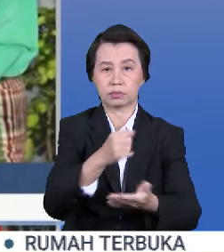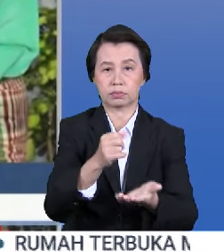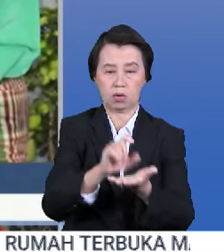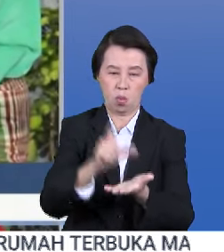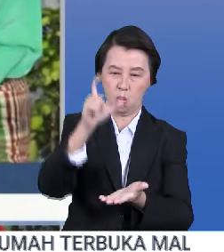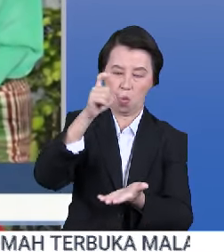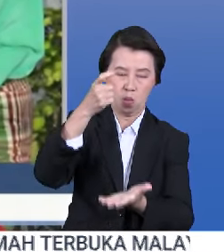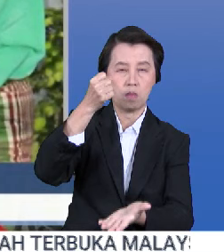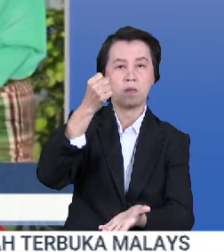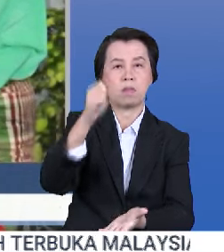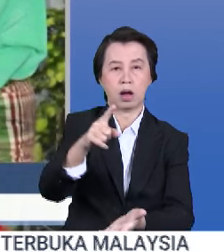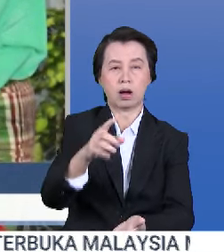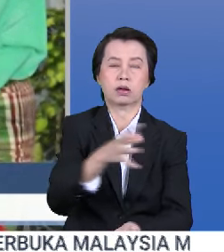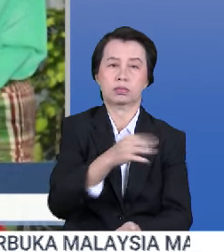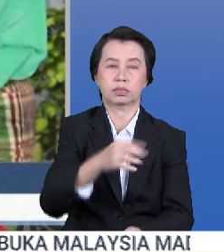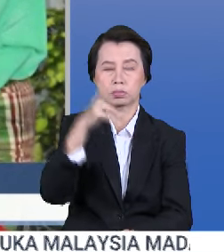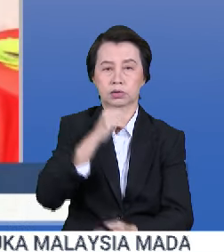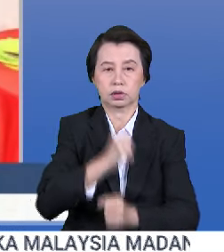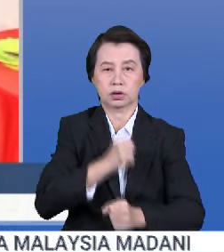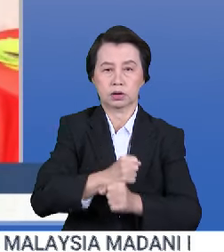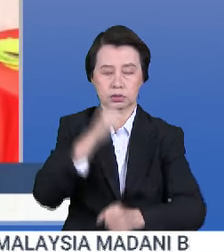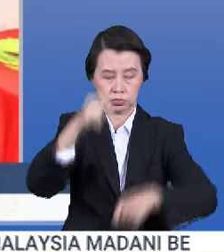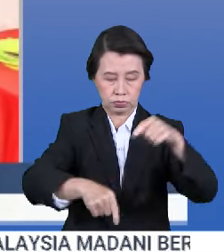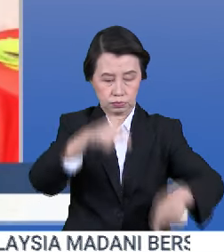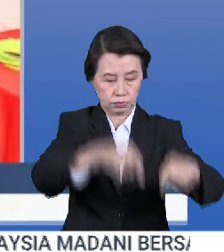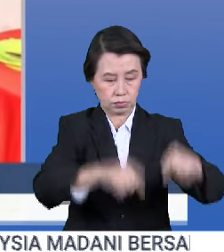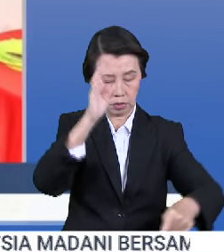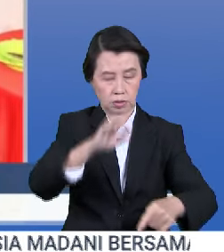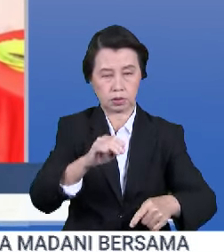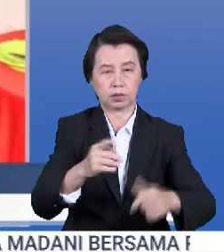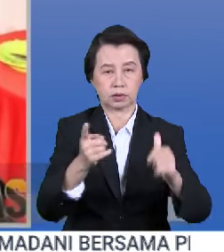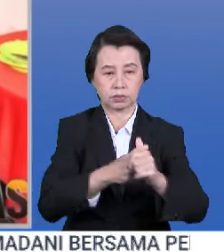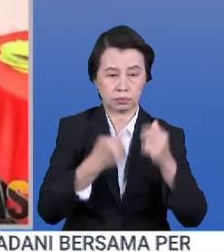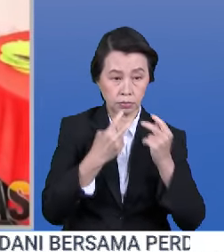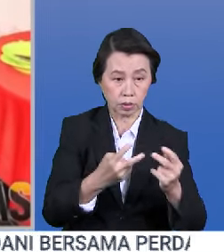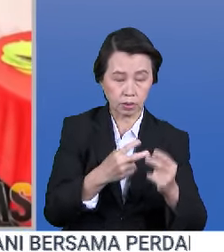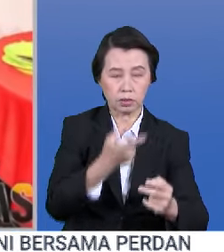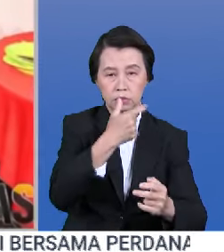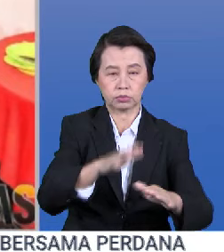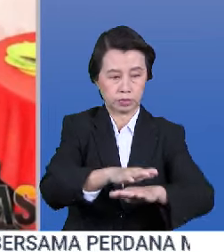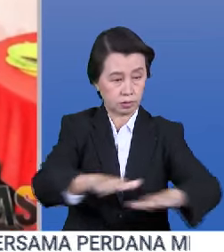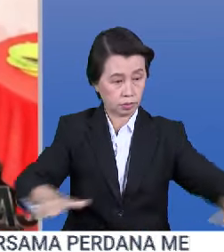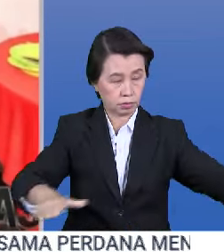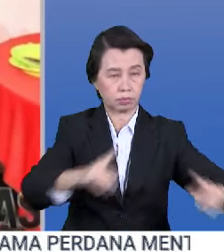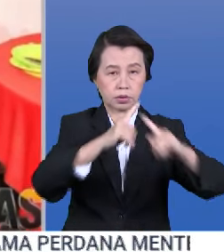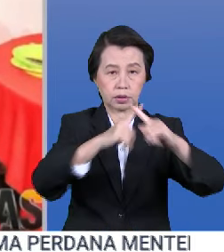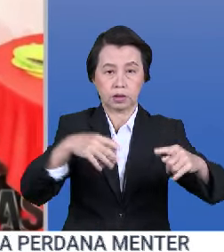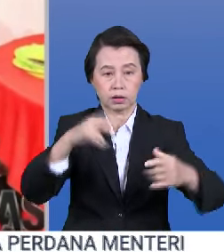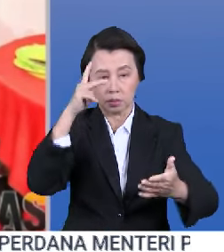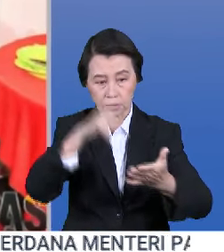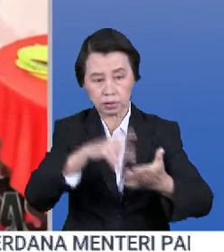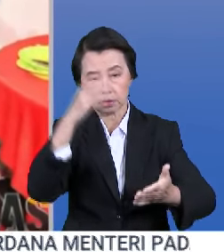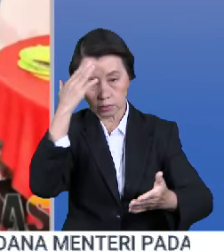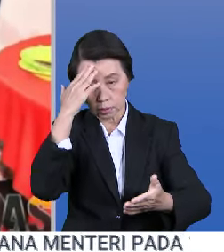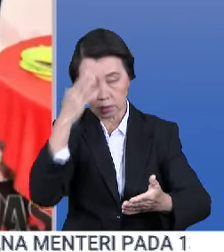yang agak besar katanya lagi kerja-kerja menembak tanah akan di belakang terlebih dahulu susunan tapak untuk dewan tersebut telah dikenal pasti